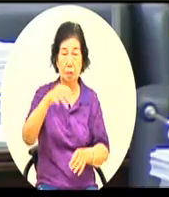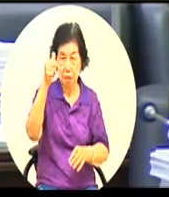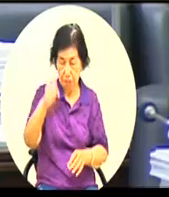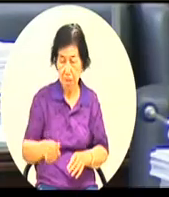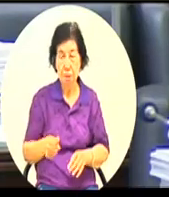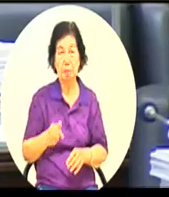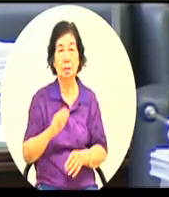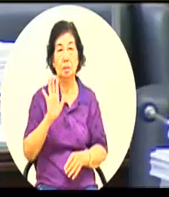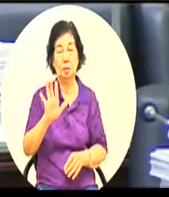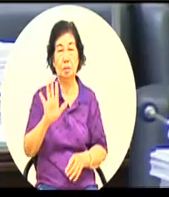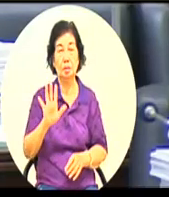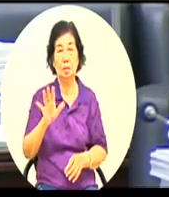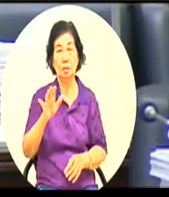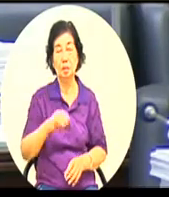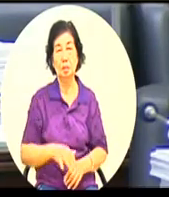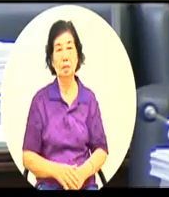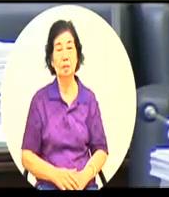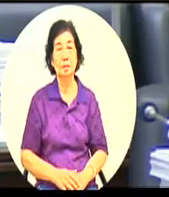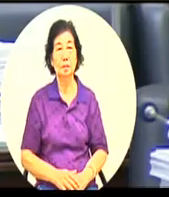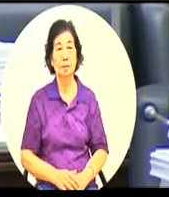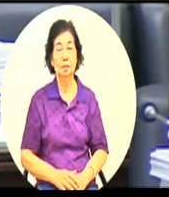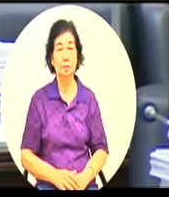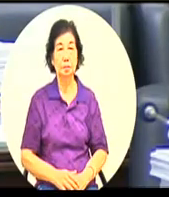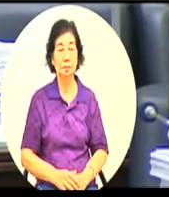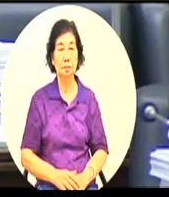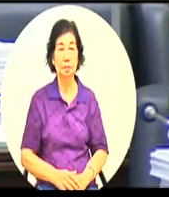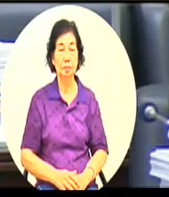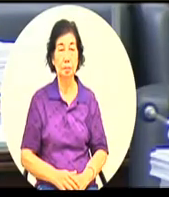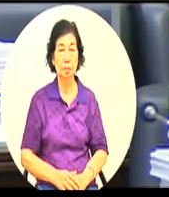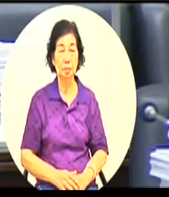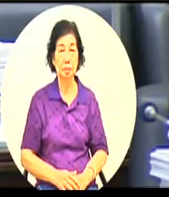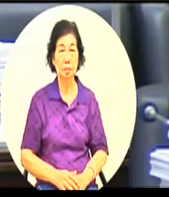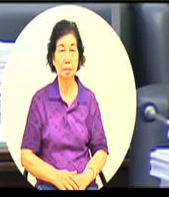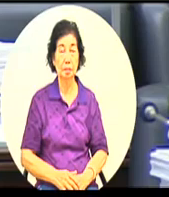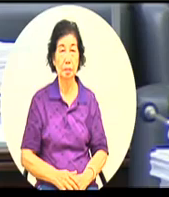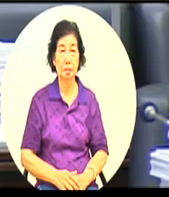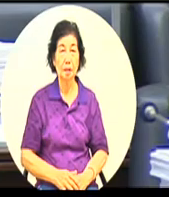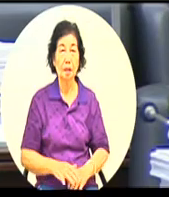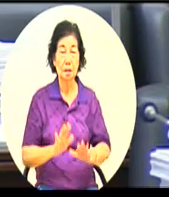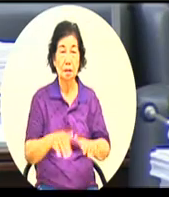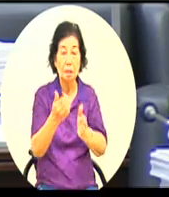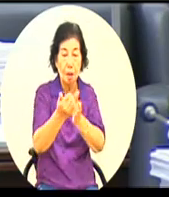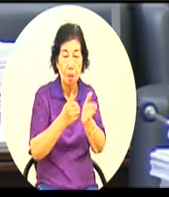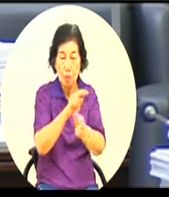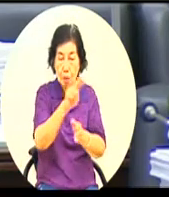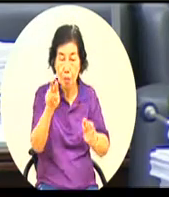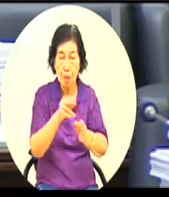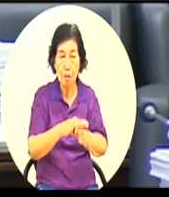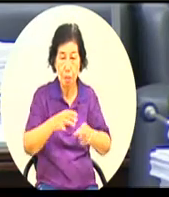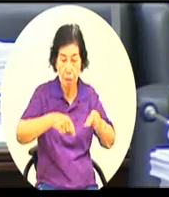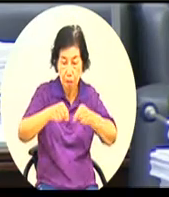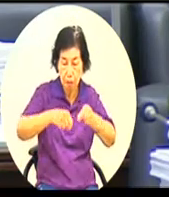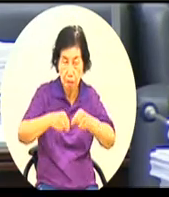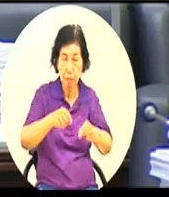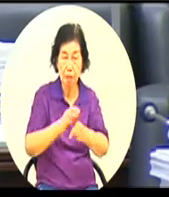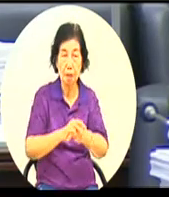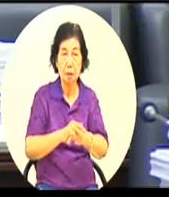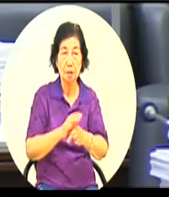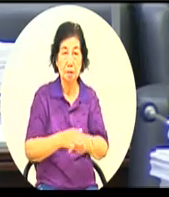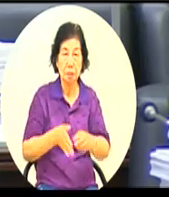啊，即马佮讲啥？前瞻计划偷足侪钱，